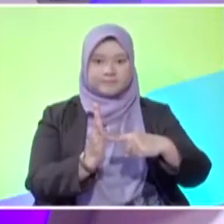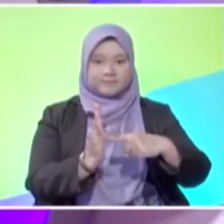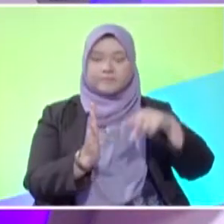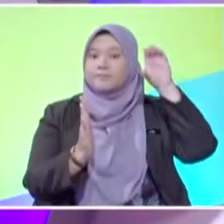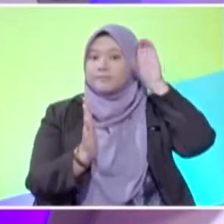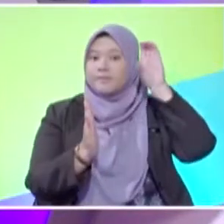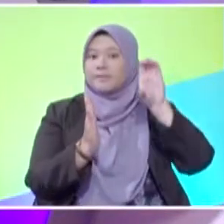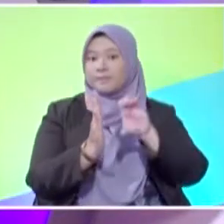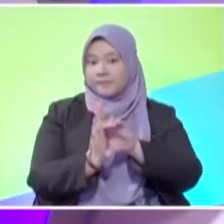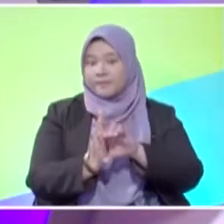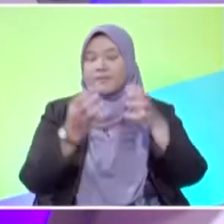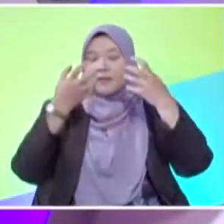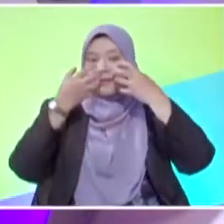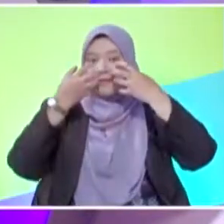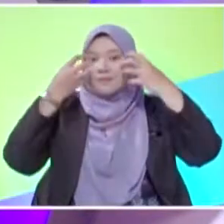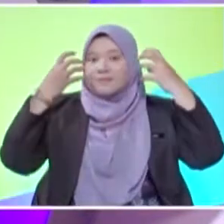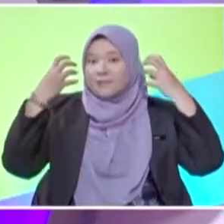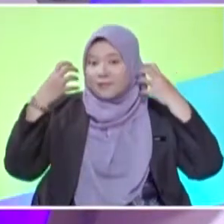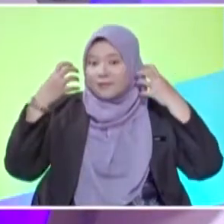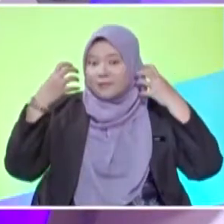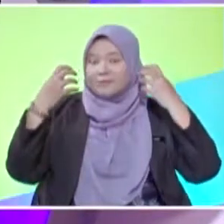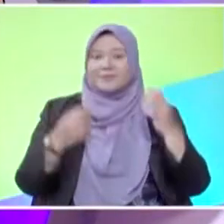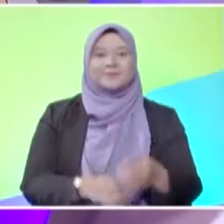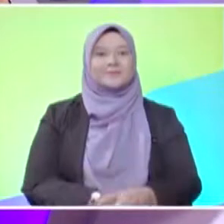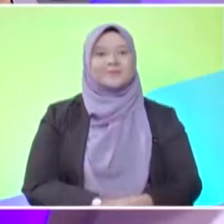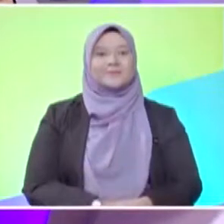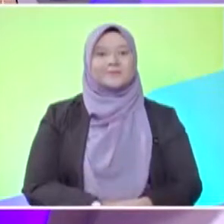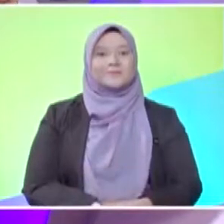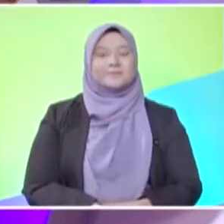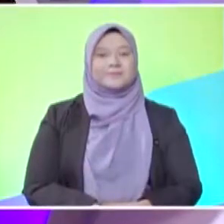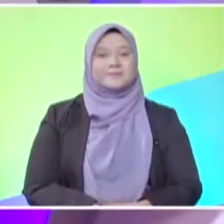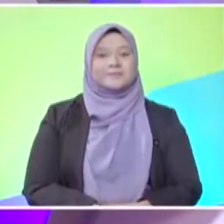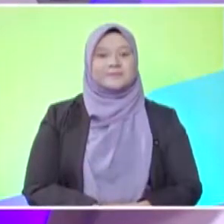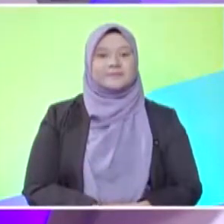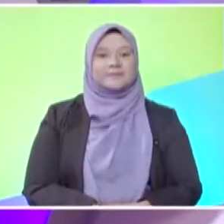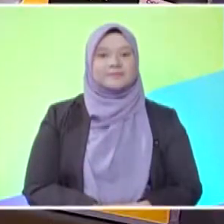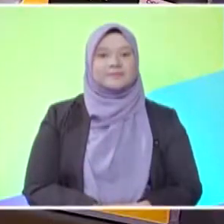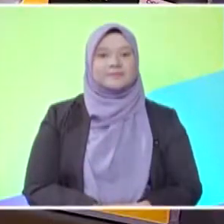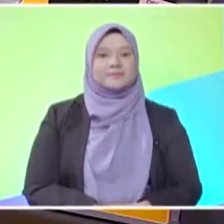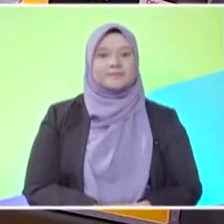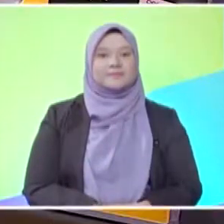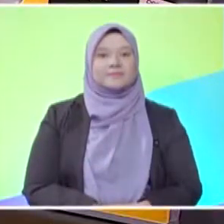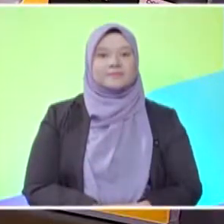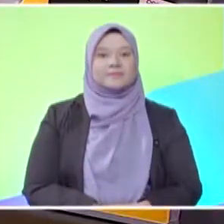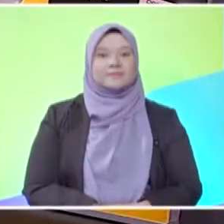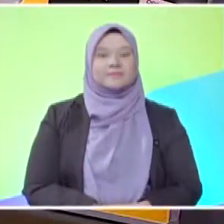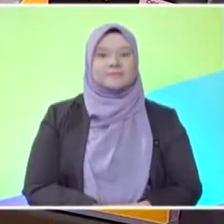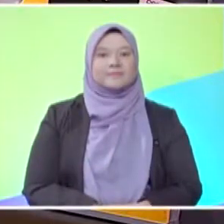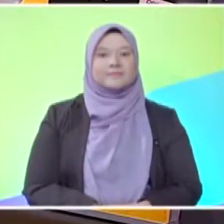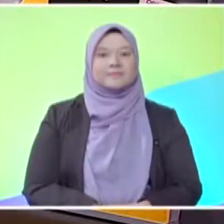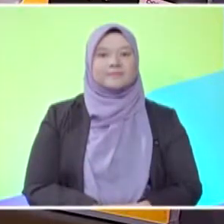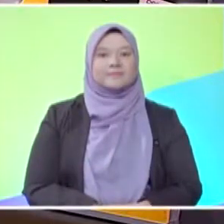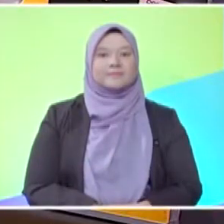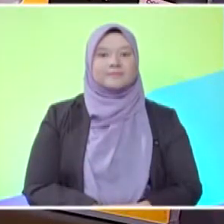jadi ajiguna Azhar untuk beli-beli Tapi sebelum kita